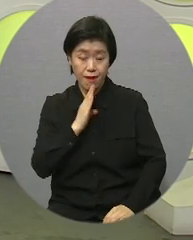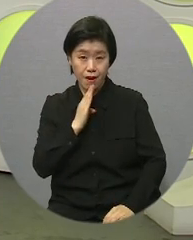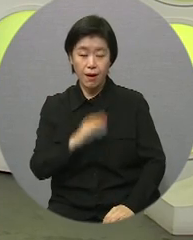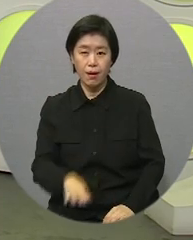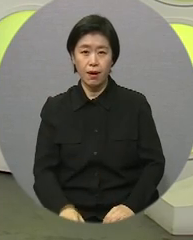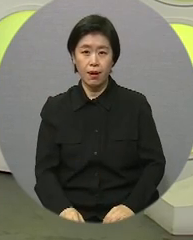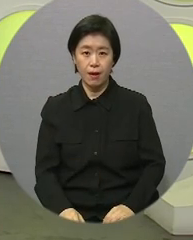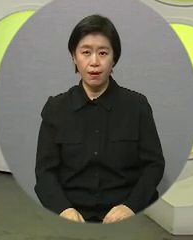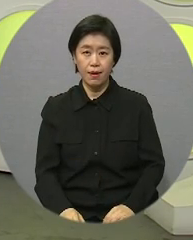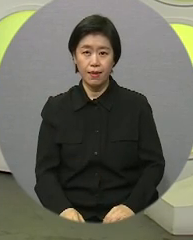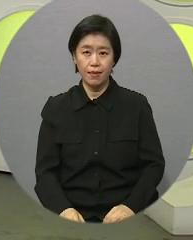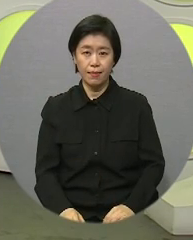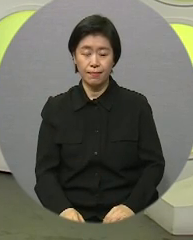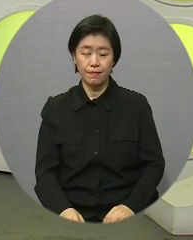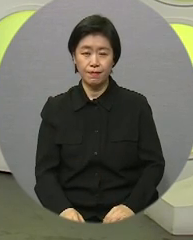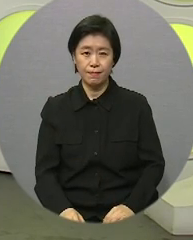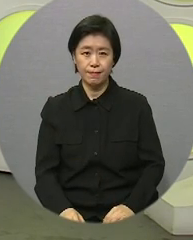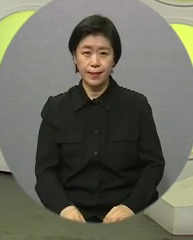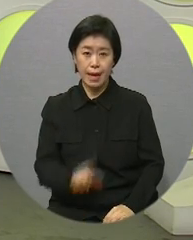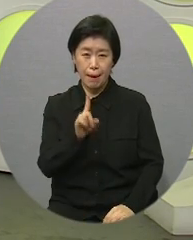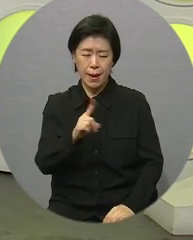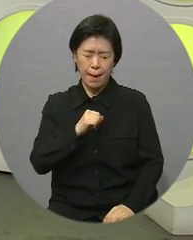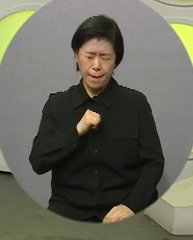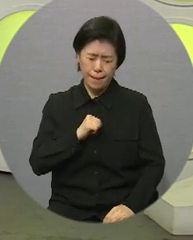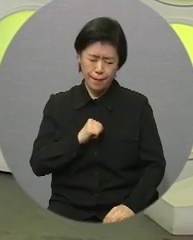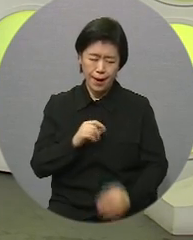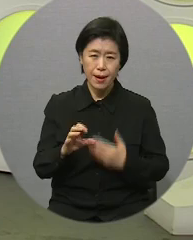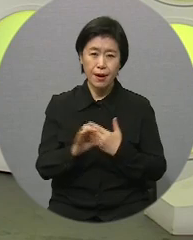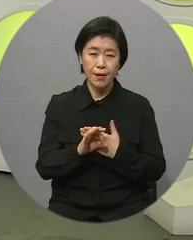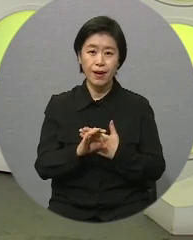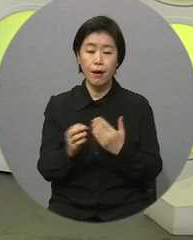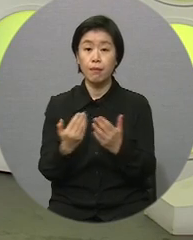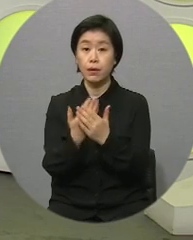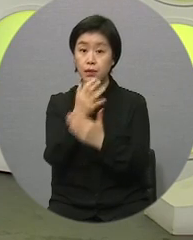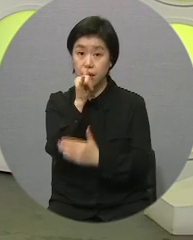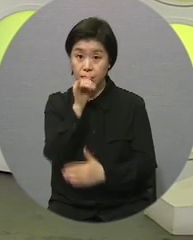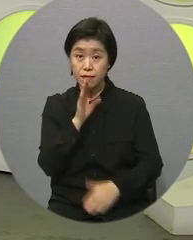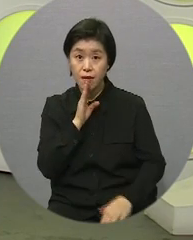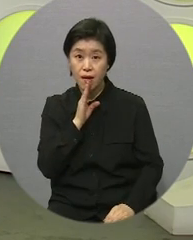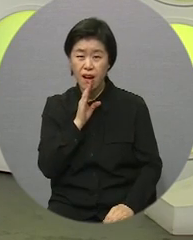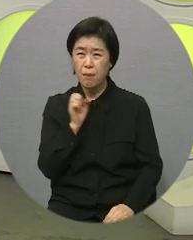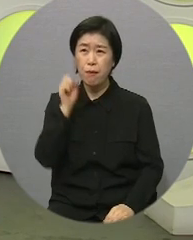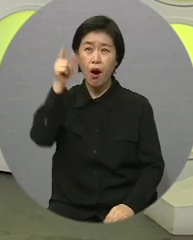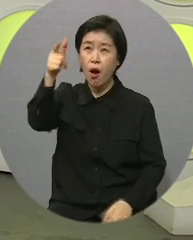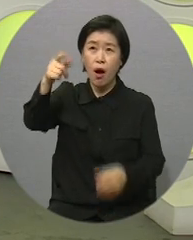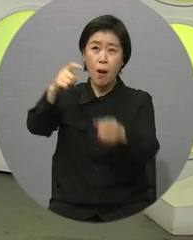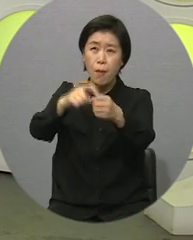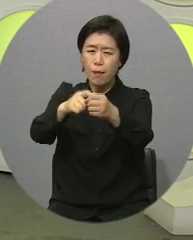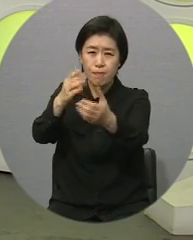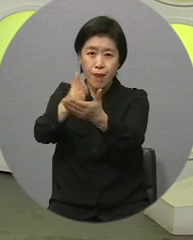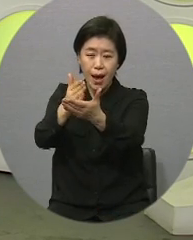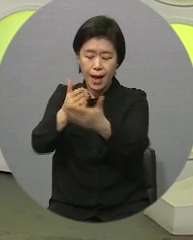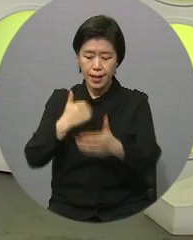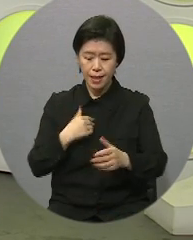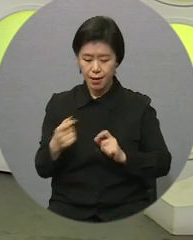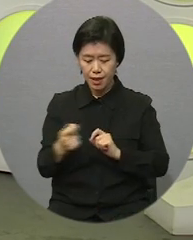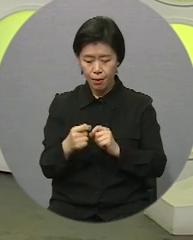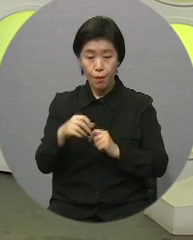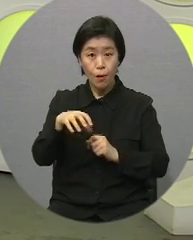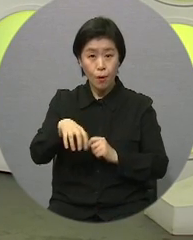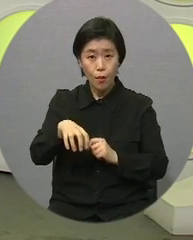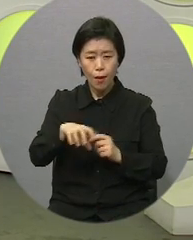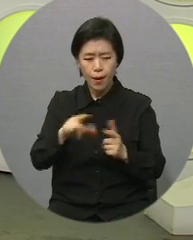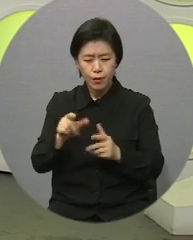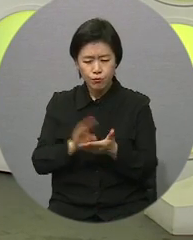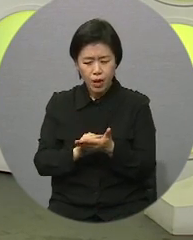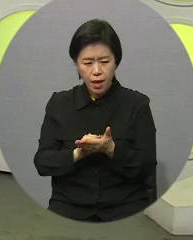네 하나를 더 가게 됐고네 그러니까 너무 멀리를 보지 말고 내 앞에 있는 거를 한 곱비 넘기고